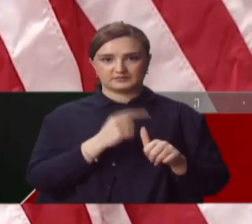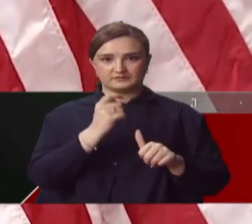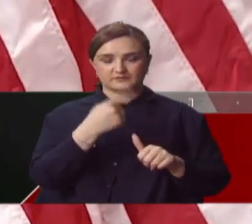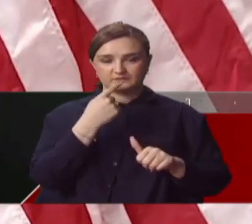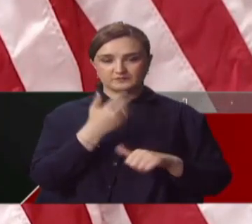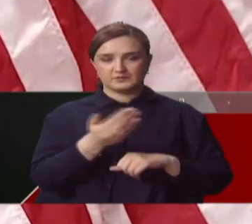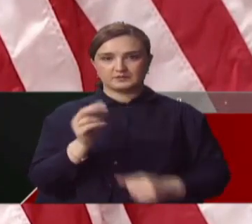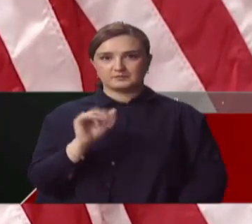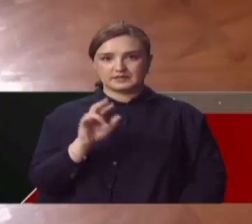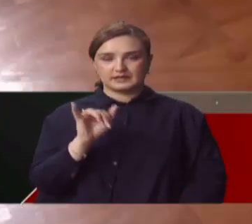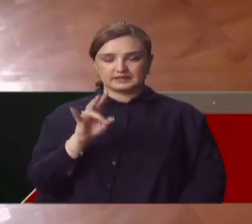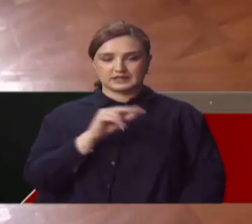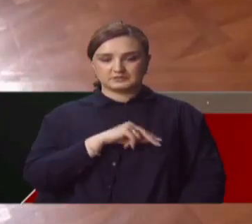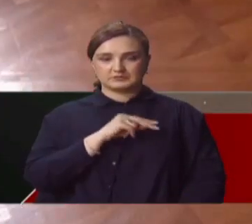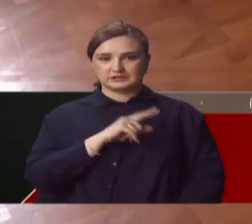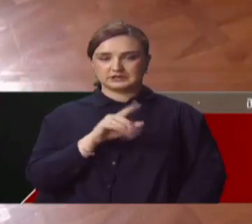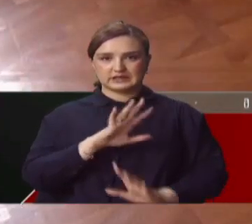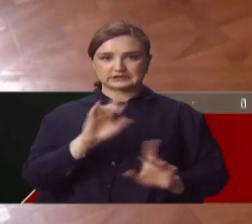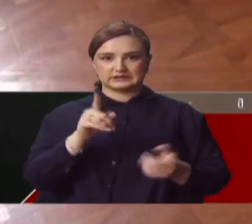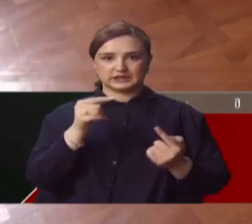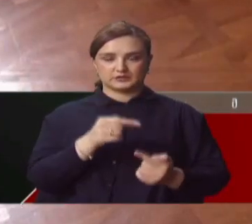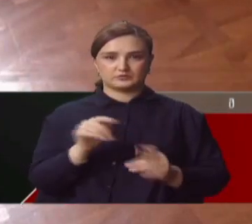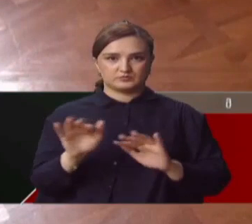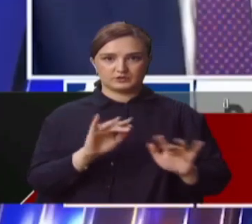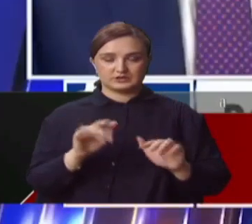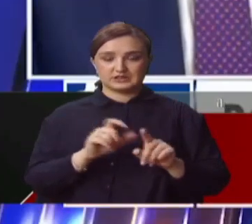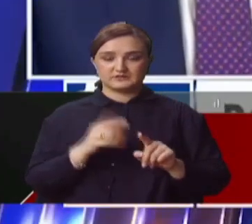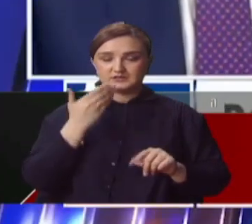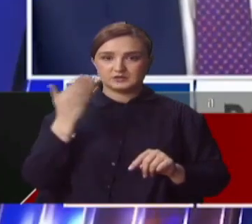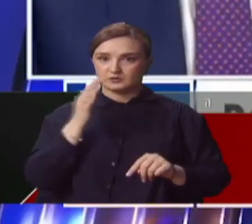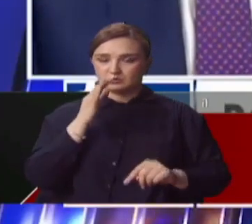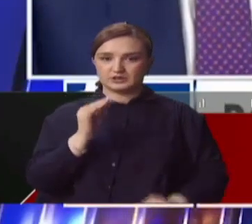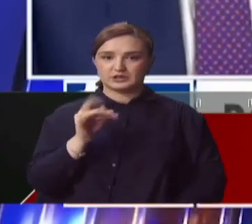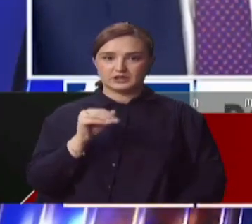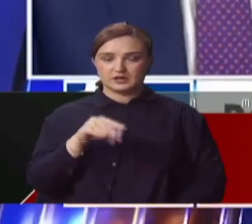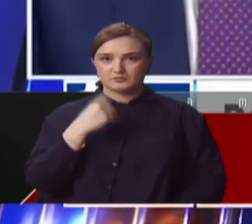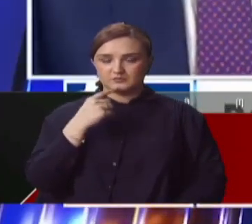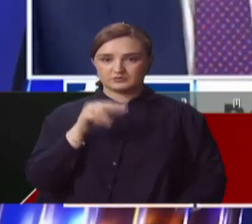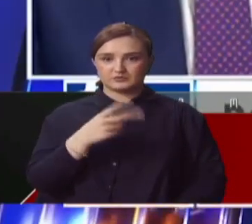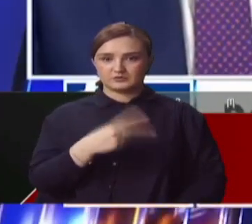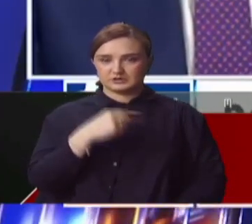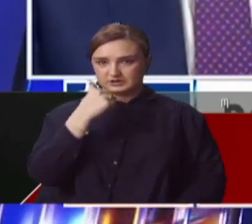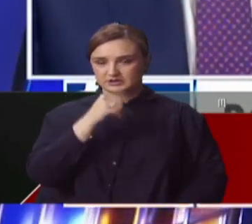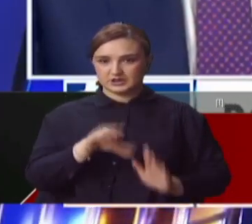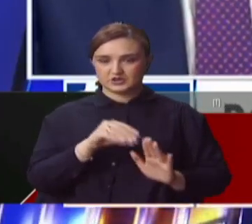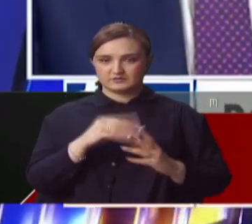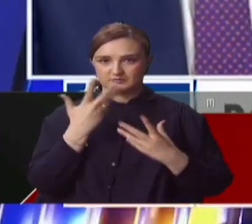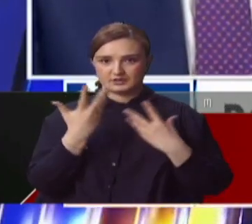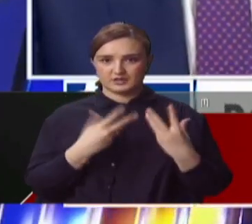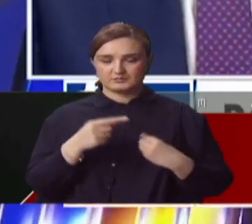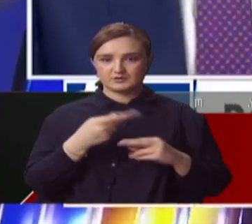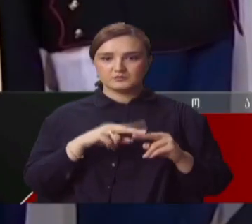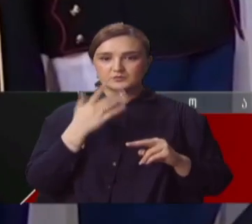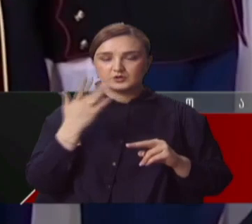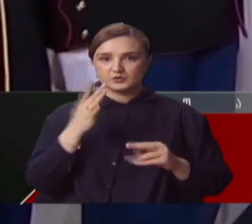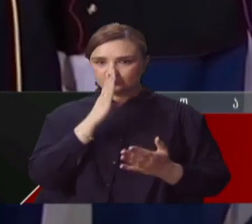مد بایدنیس ادمینیستراتسیا آرا ساتانا داد موه پرو سیت کود گامو سلیس هست ترامپ آغنش نارو موریات هست اوت سیت لیس هرچه ونه بیگا قلب دا دایس